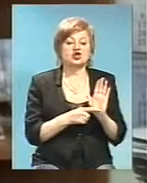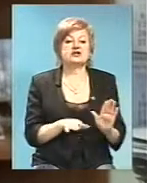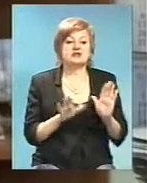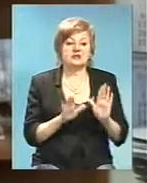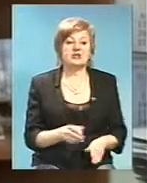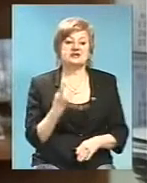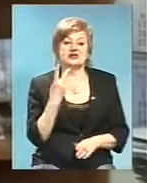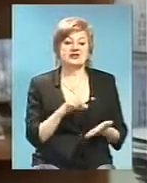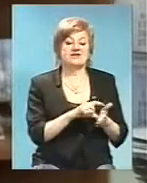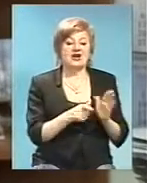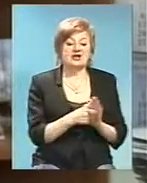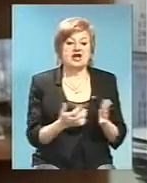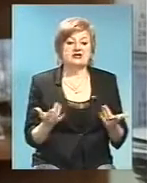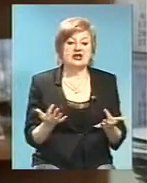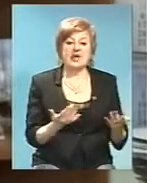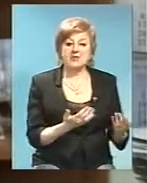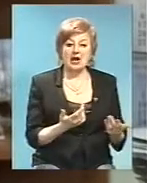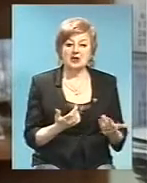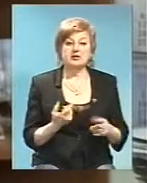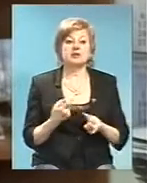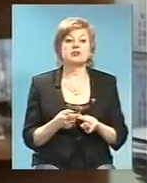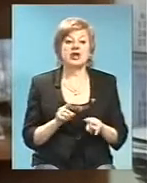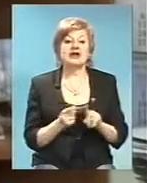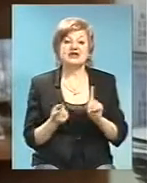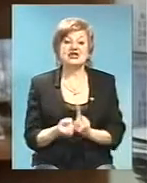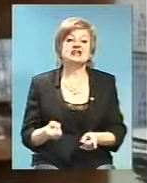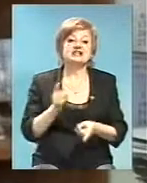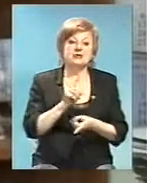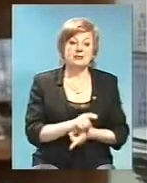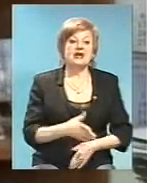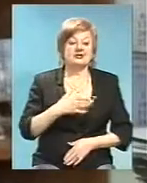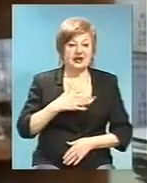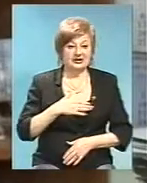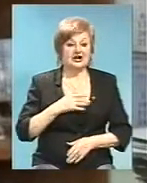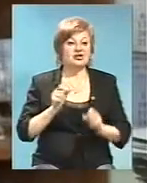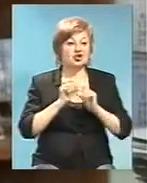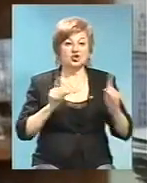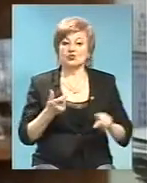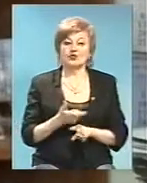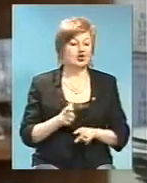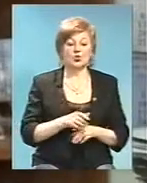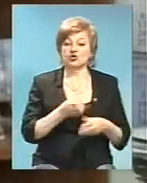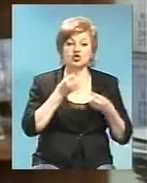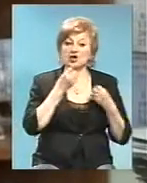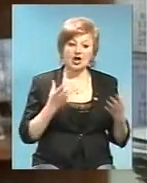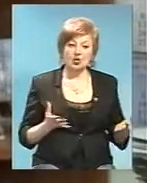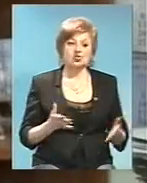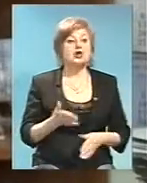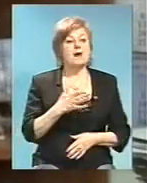два класи ми набираємо. І ці зміни саме для нашого ліцею не дуже добрі, тому що